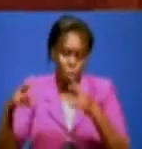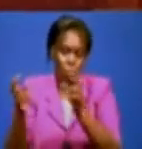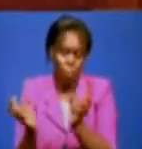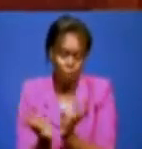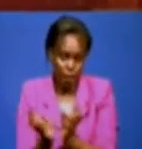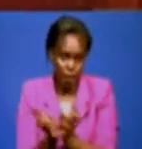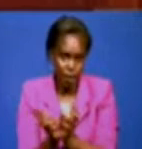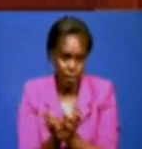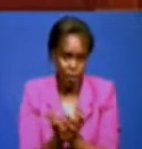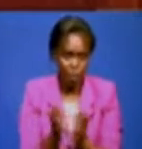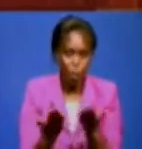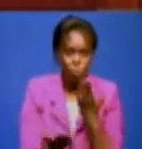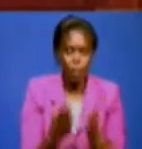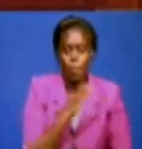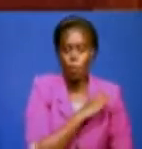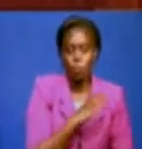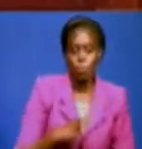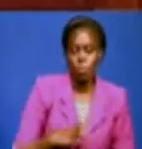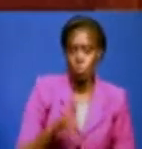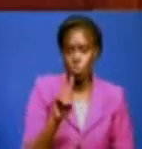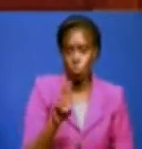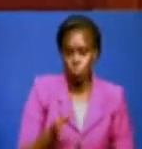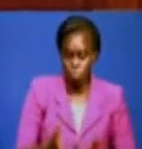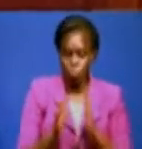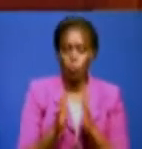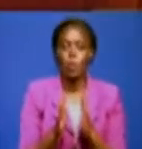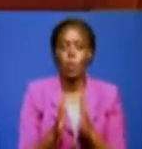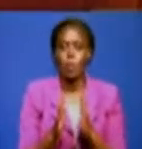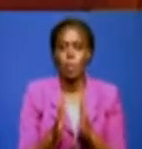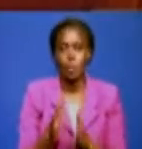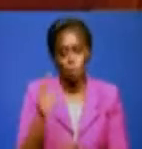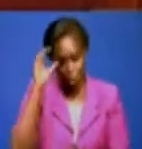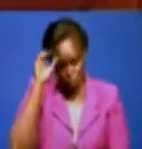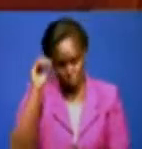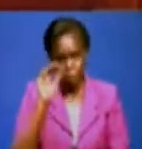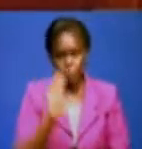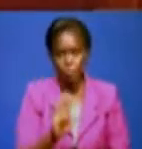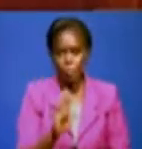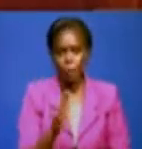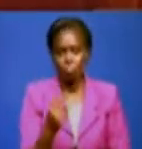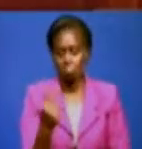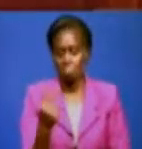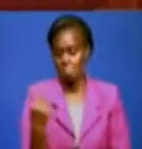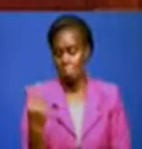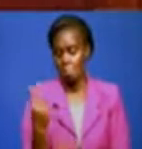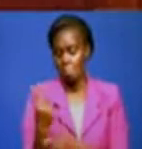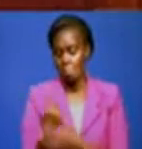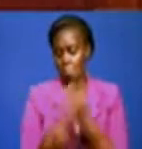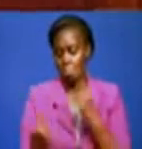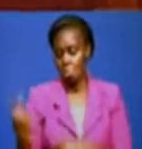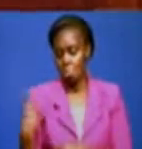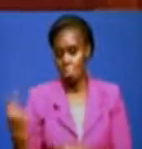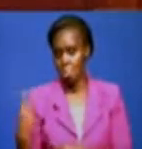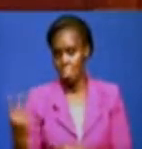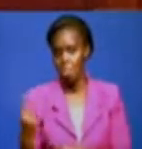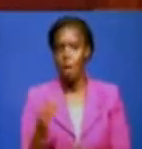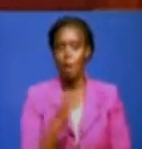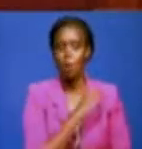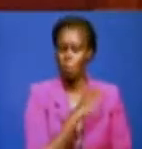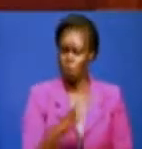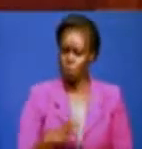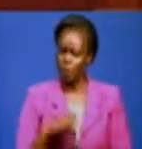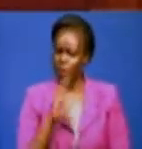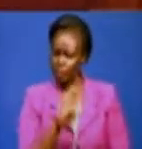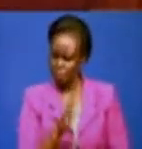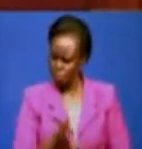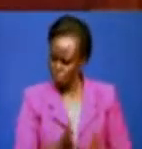ambao kwa maoni ambao tulikuwa tumeshaongea hapo awali mimi na yeye ni kwamba kamati, njia ya kamati ndio